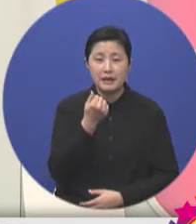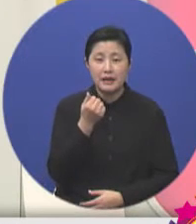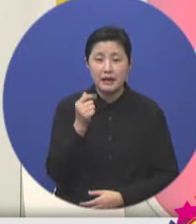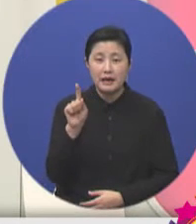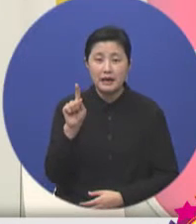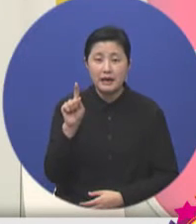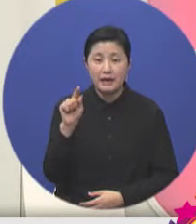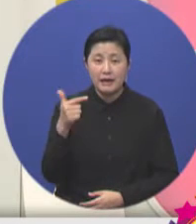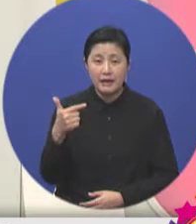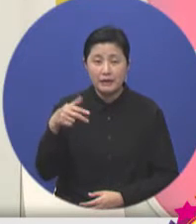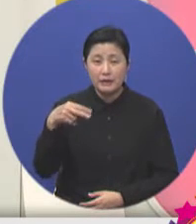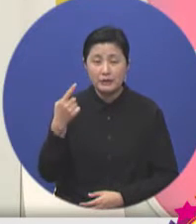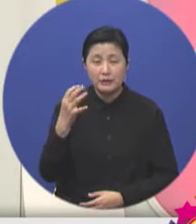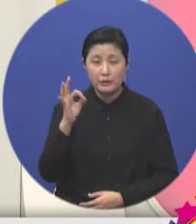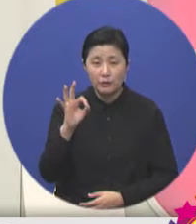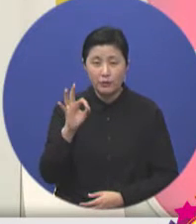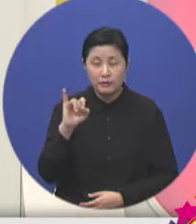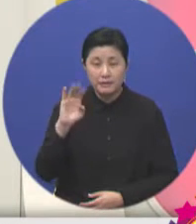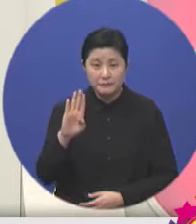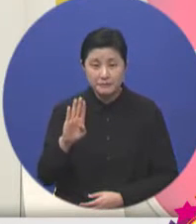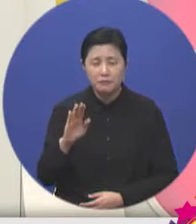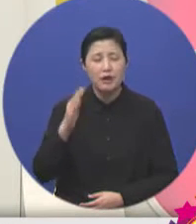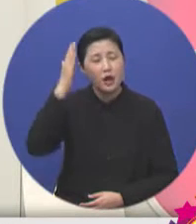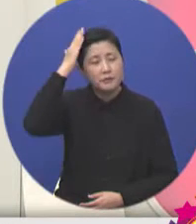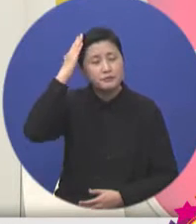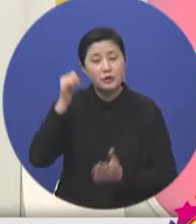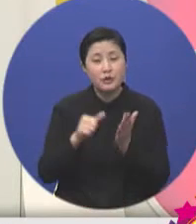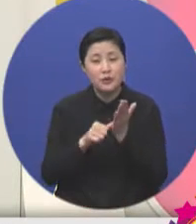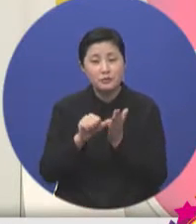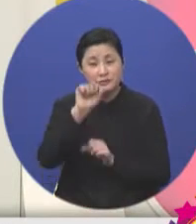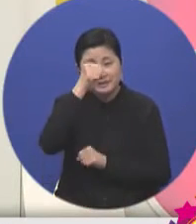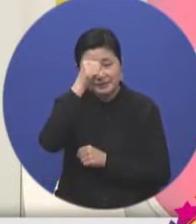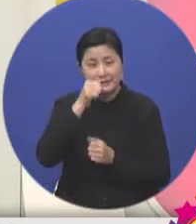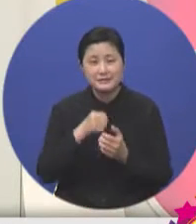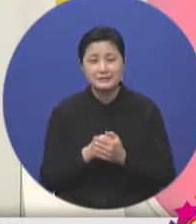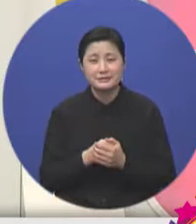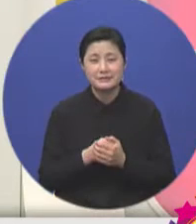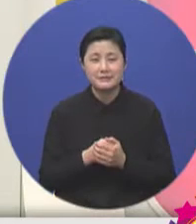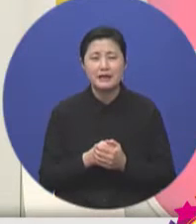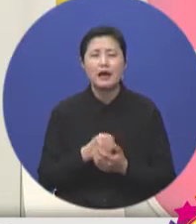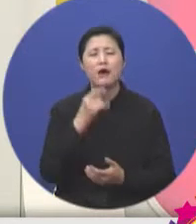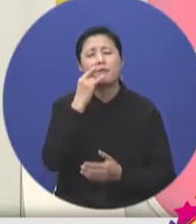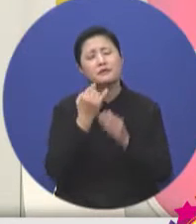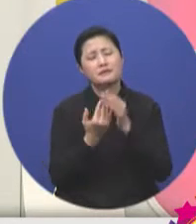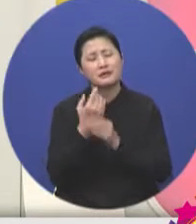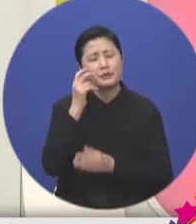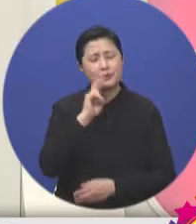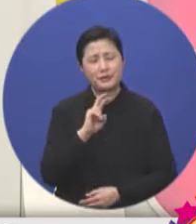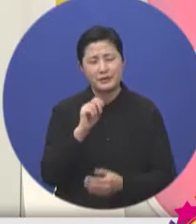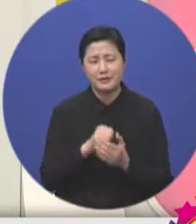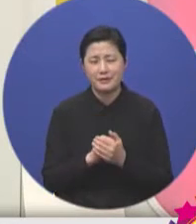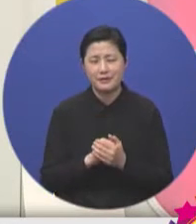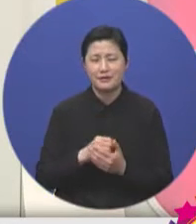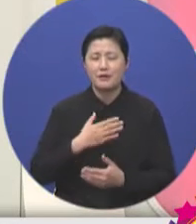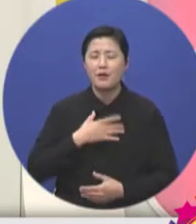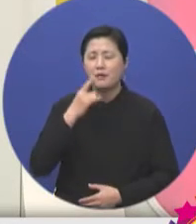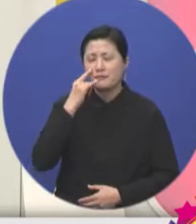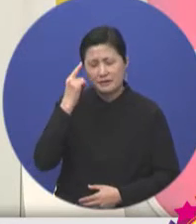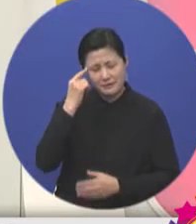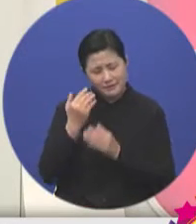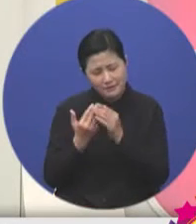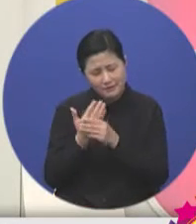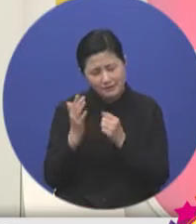한동엽인가? 네. 검정고무신. 검정고무신. 아, 검정고무신. 네. 이것도 어머니가 생각나는 노래예요. 네, 엄마